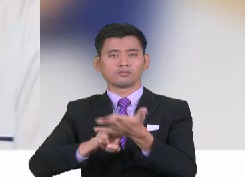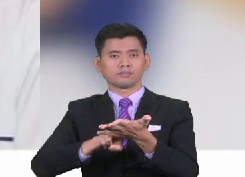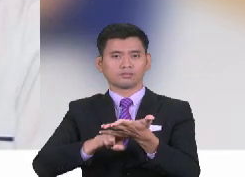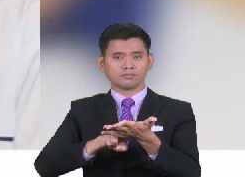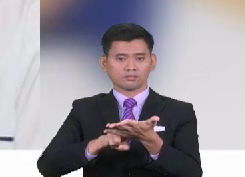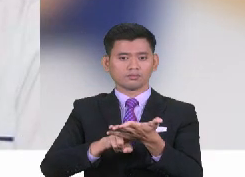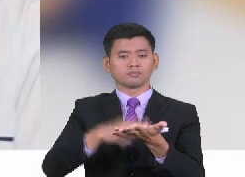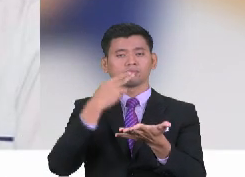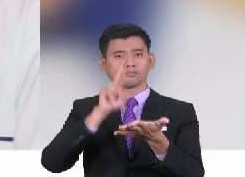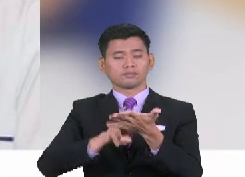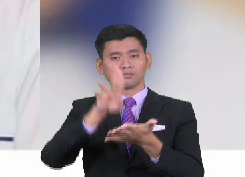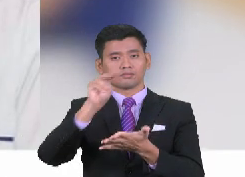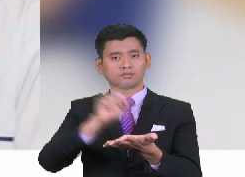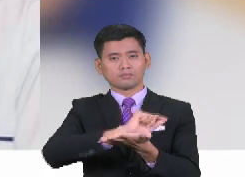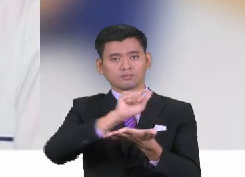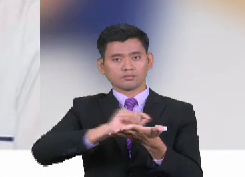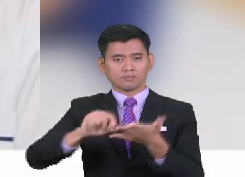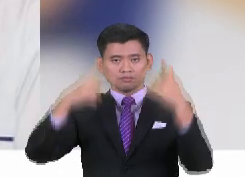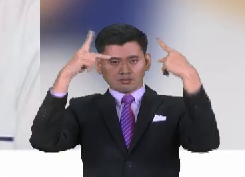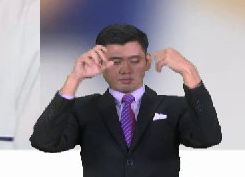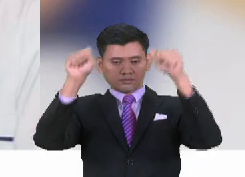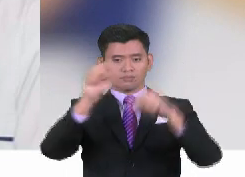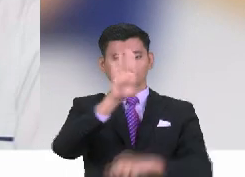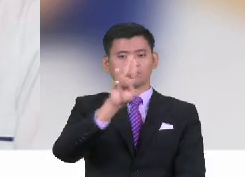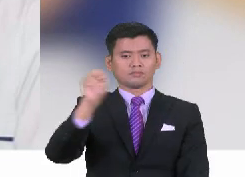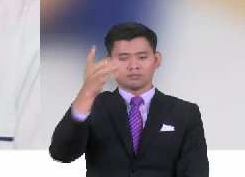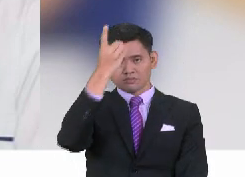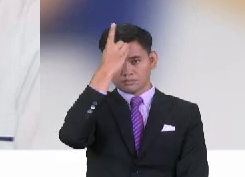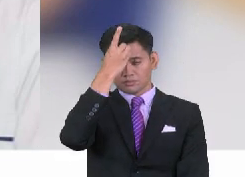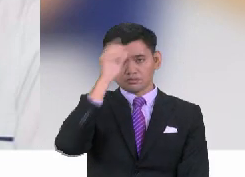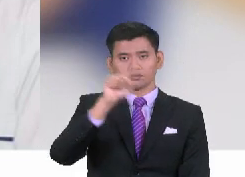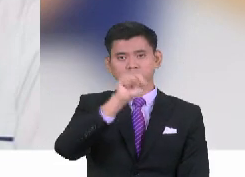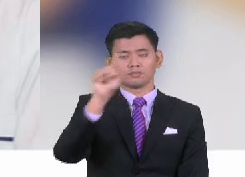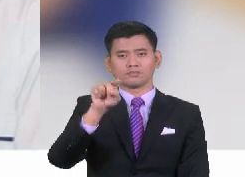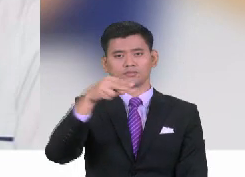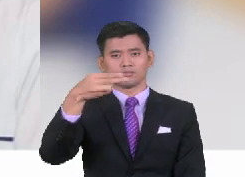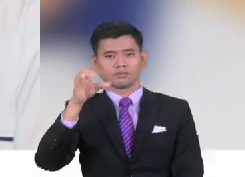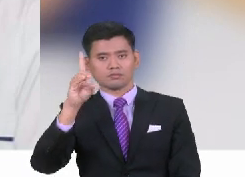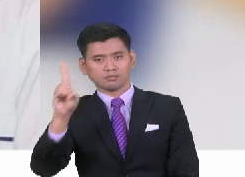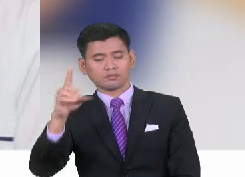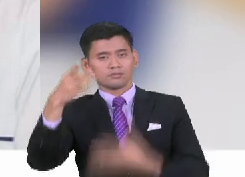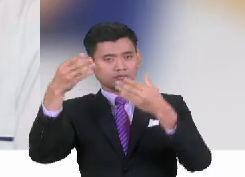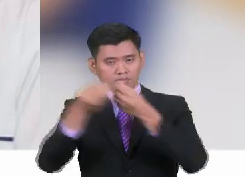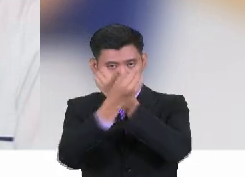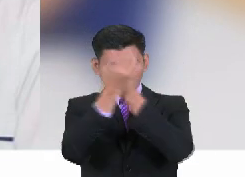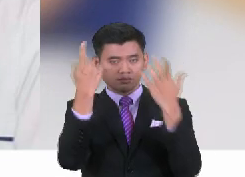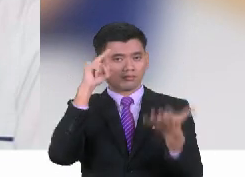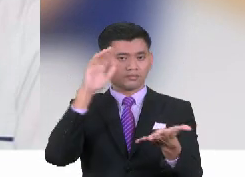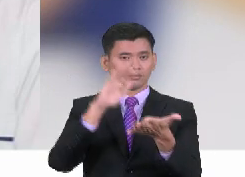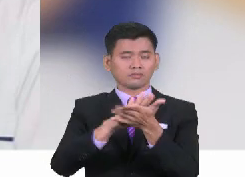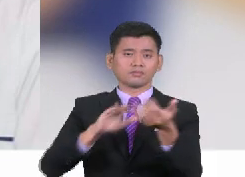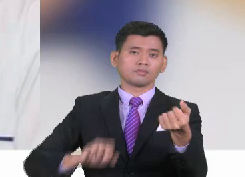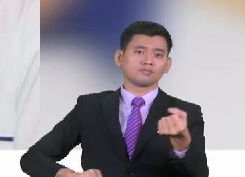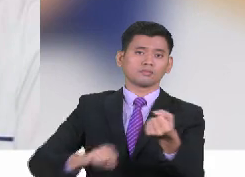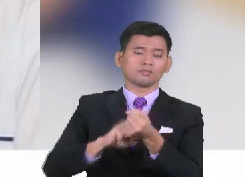surat BN yang ditandatangani pengerusi BN, Datuk Seri Dr. Ahmad Zahid Hamidi menyatakan kepercayaan dan sokongan